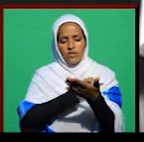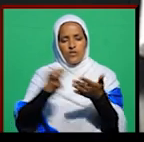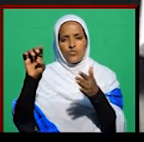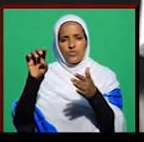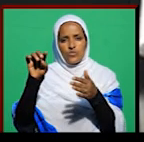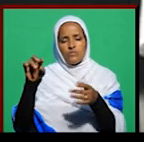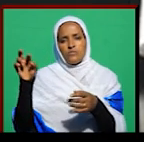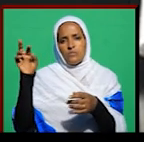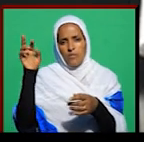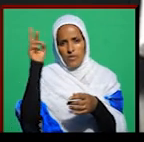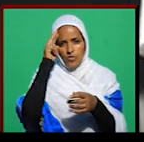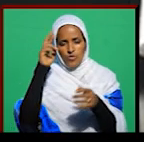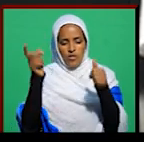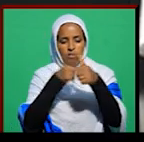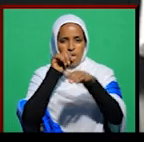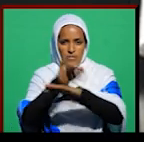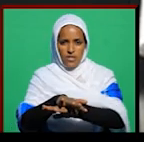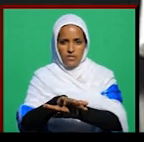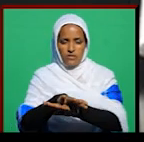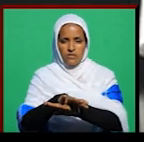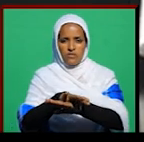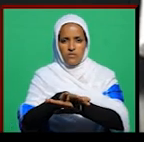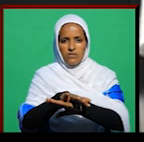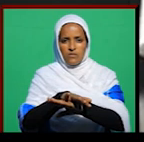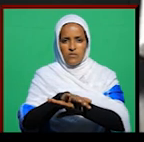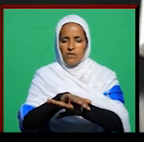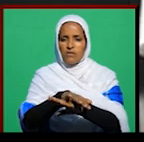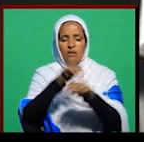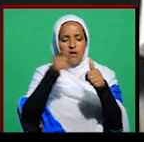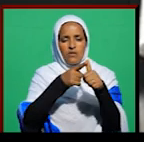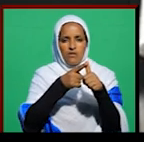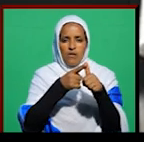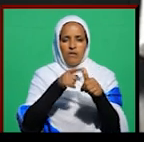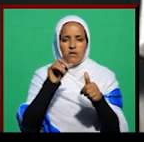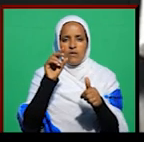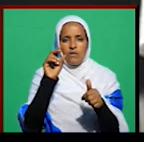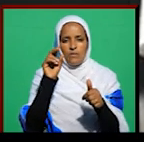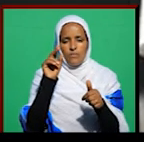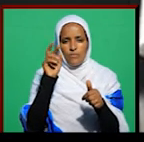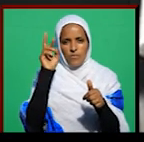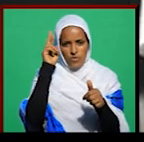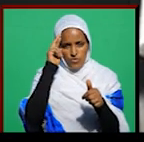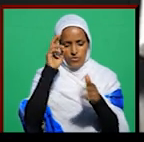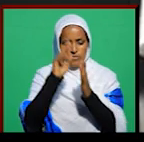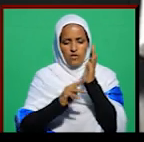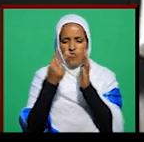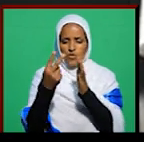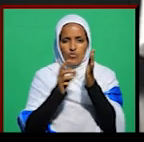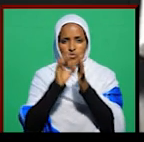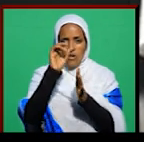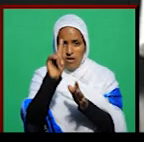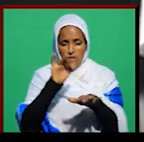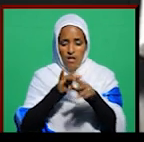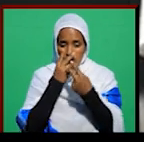ሐዋርያው ቅዱስ ጴጥሮስ በአንደኛ መልእክቱ አንደኛ ጴጥሮስ ምዕራፍ 2